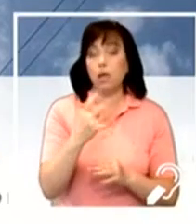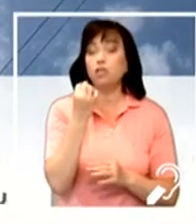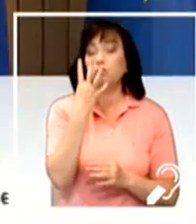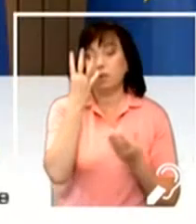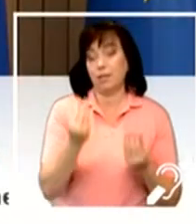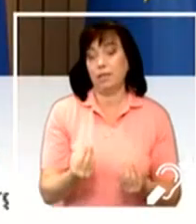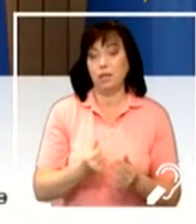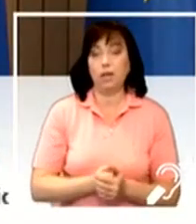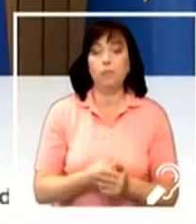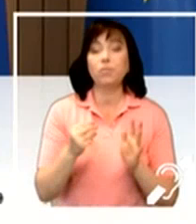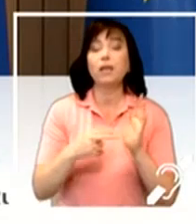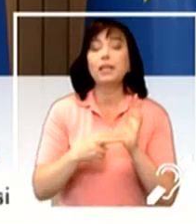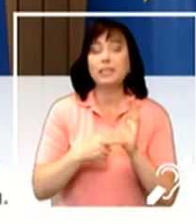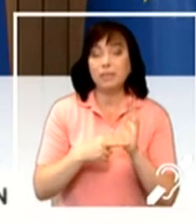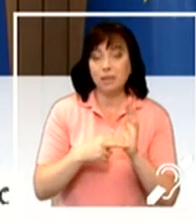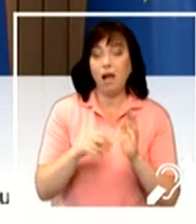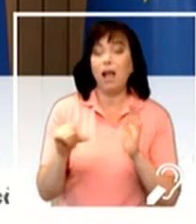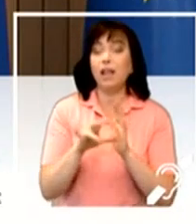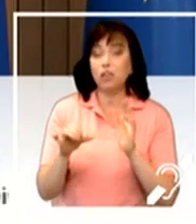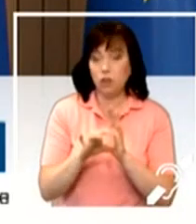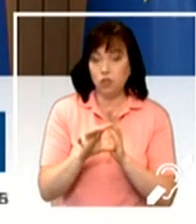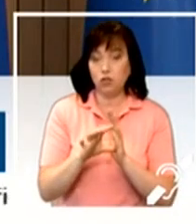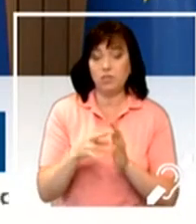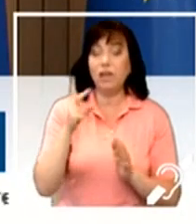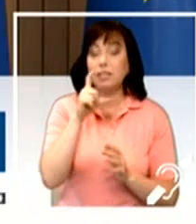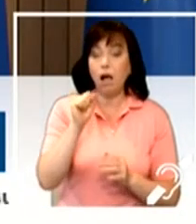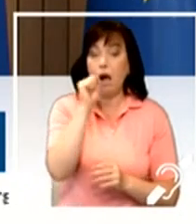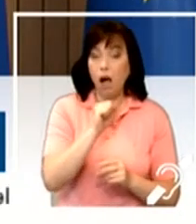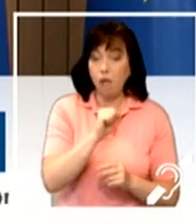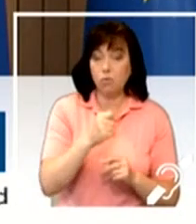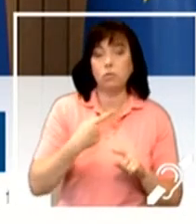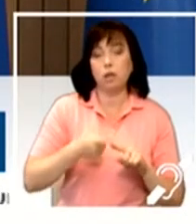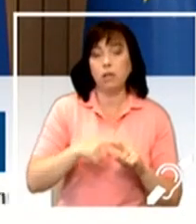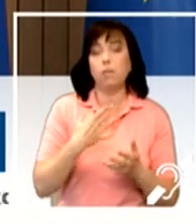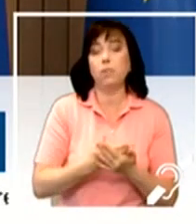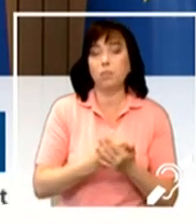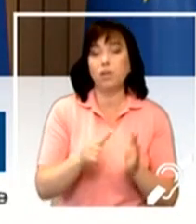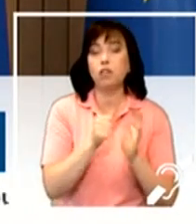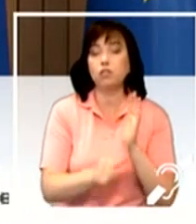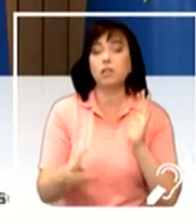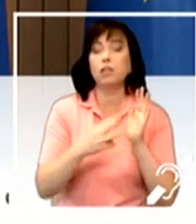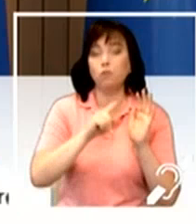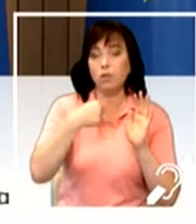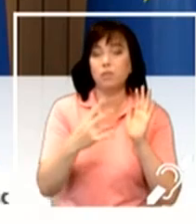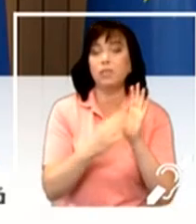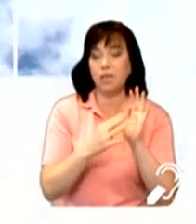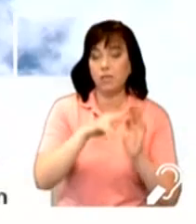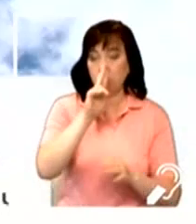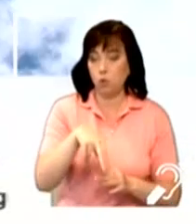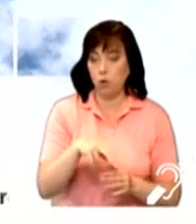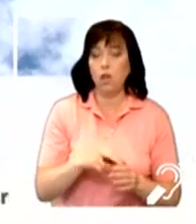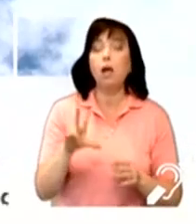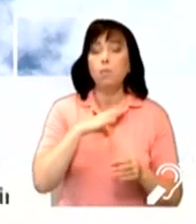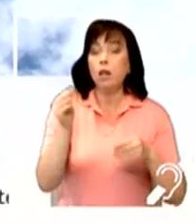14 zile. Prețul mediu ponderat a energiei electrice pentru luna august este de aproximativ 68,9 dolari.